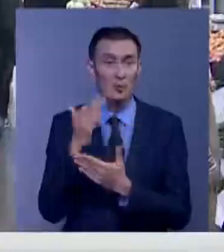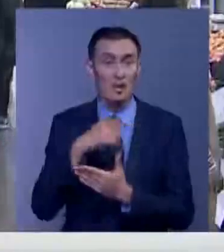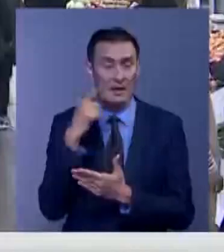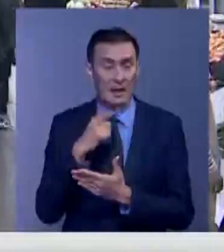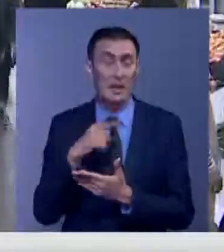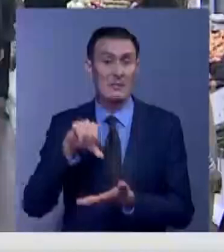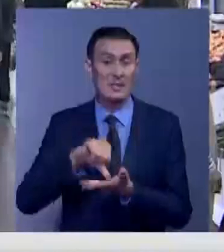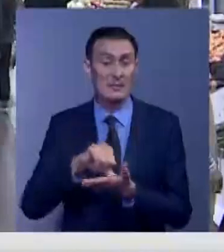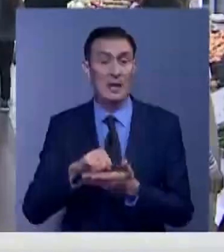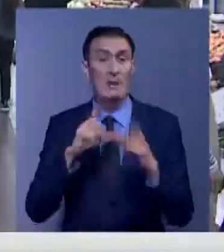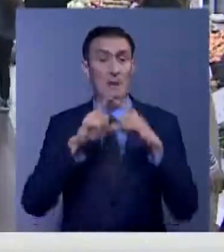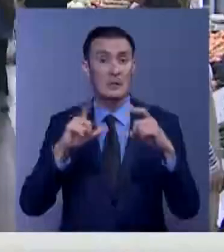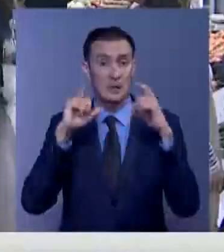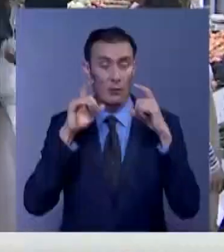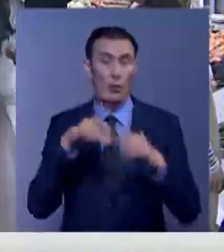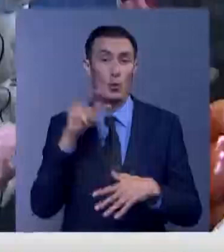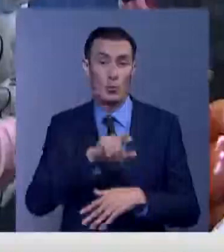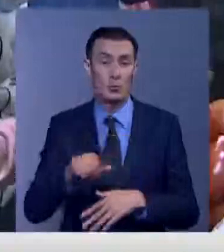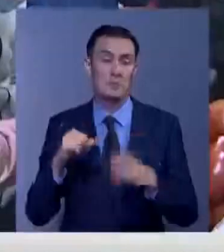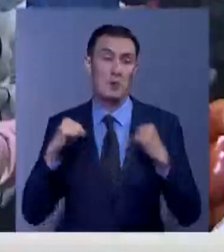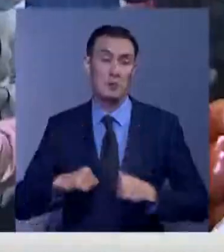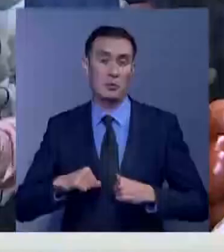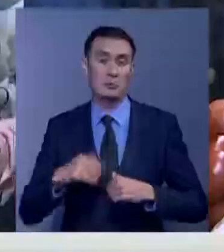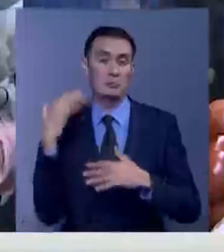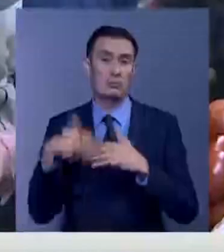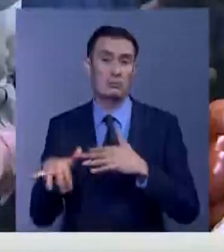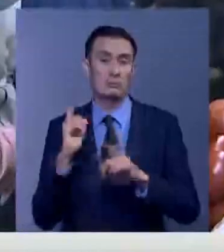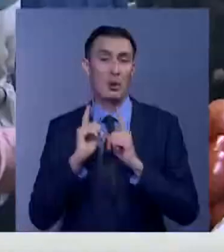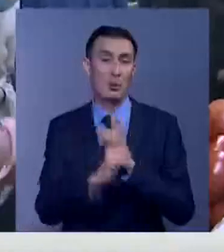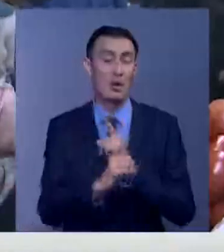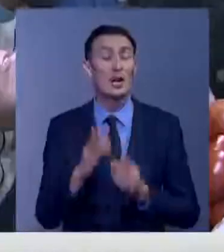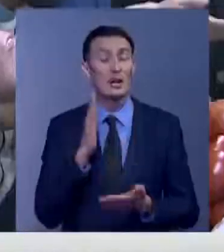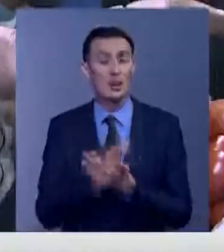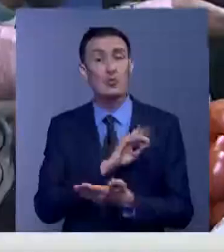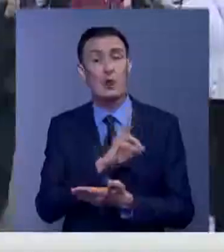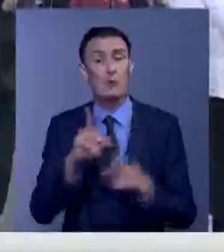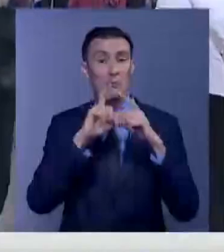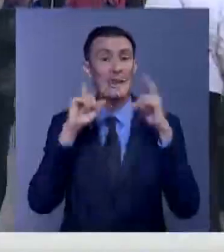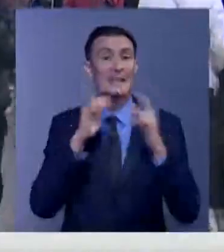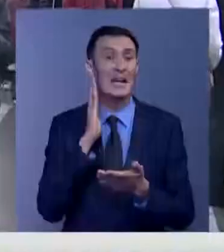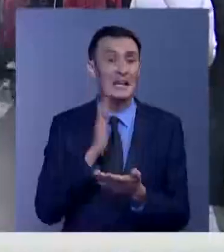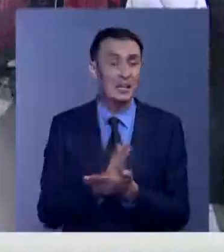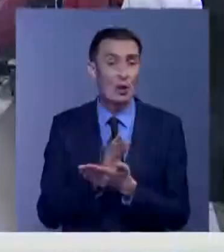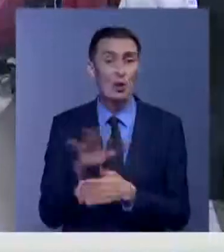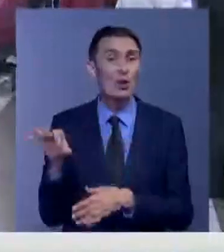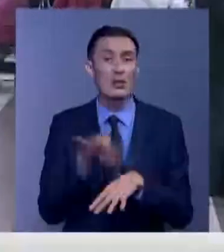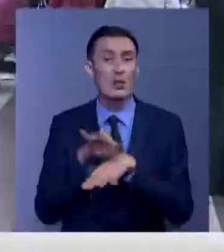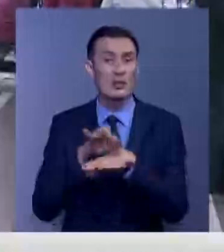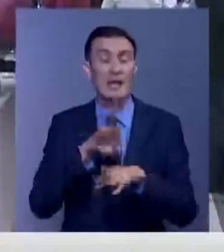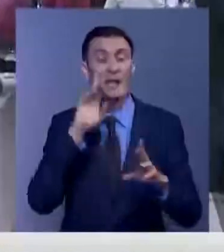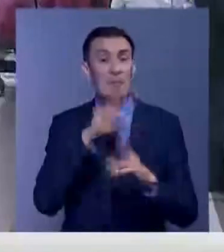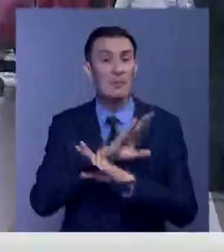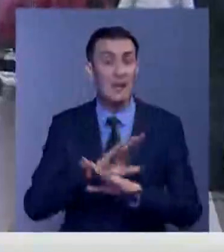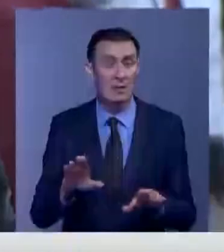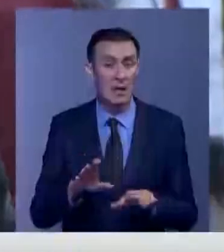входе представители рынка, наденьте, но люди спокойно проходят дальше. Есть те, у кого маска есть, но ее носят неправильно.